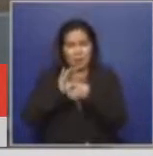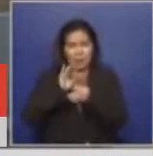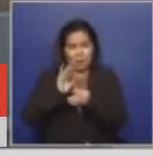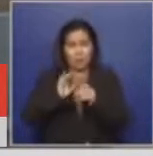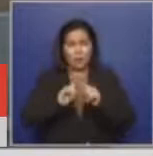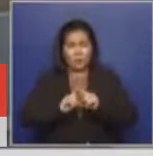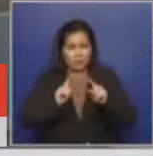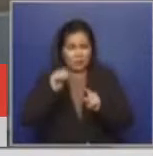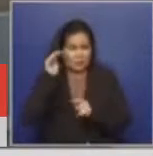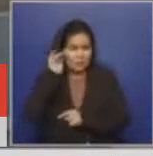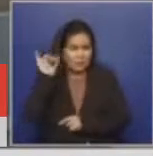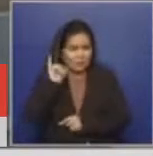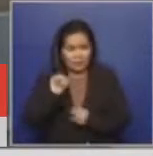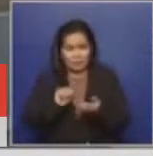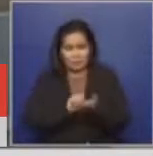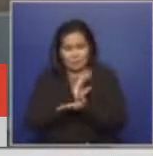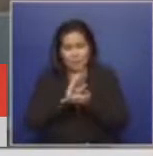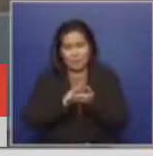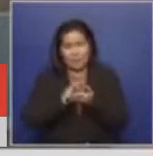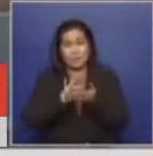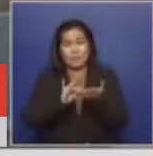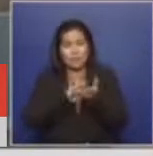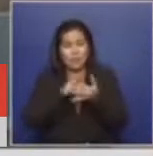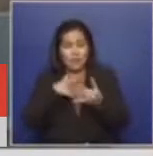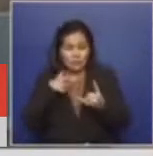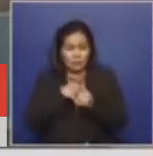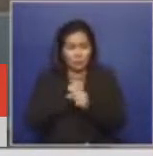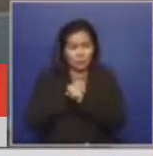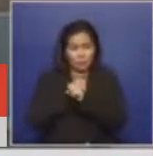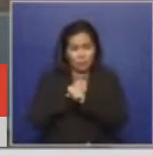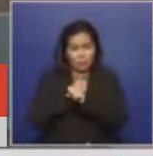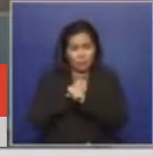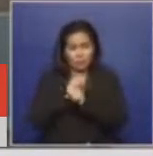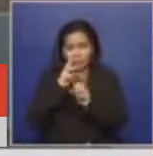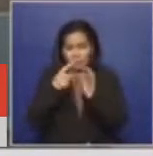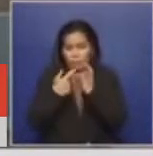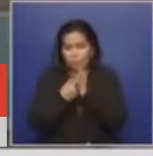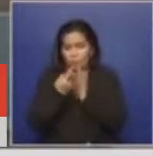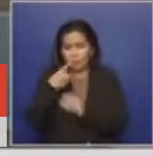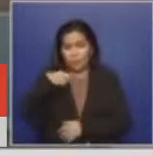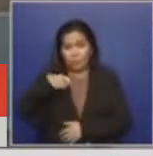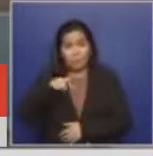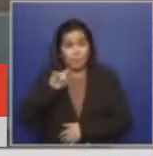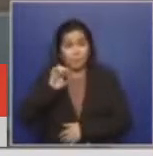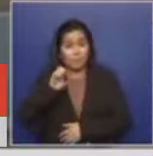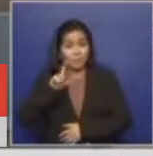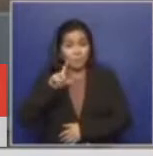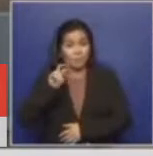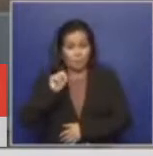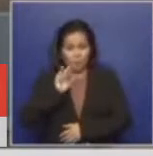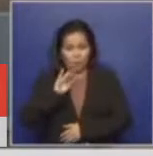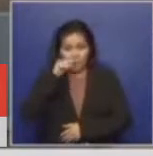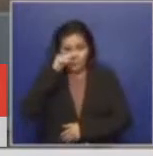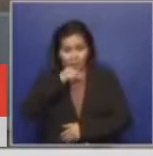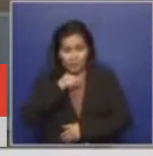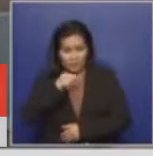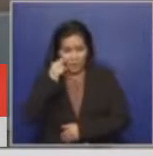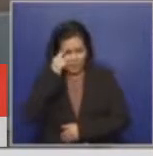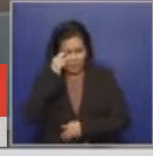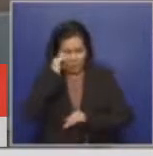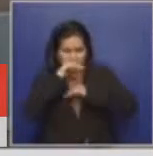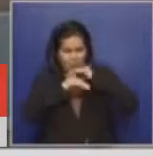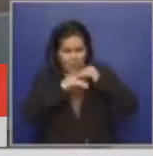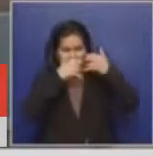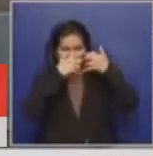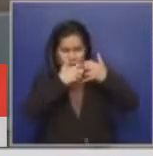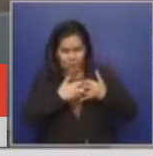คซีนของเราเนี่ยจะพัฒนาผลิตนะครับแล้วก็สร้างวัคซีนที่มีความส